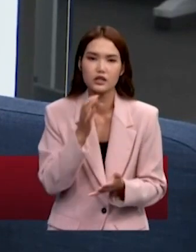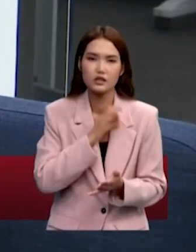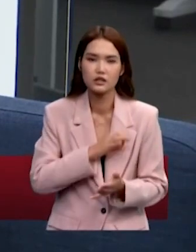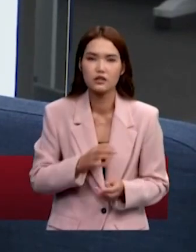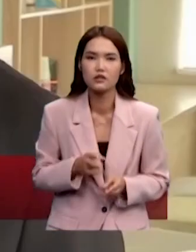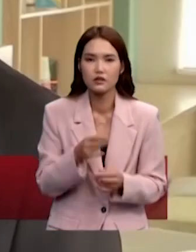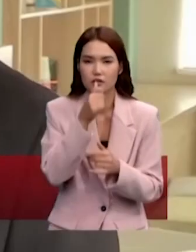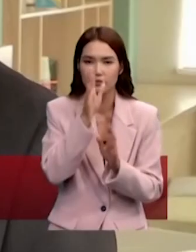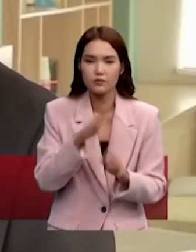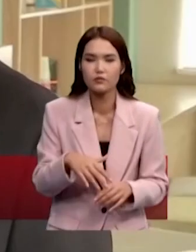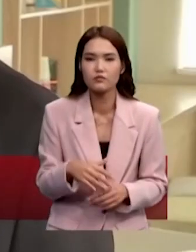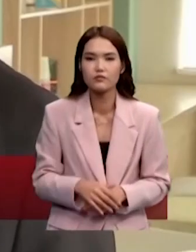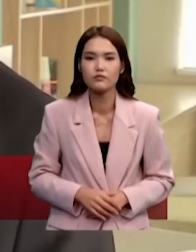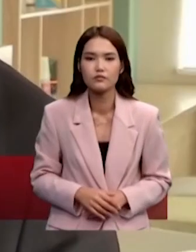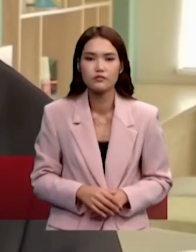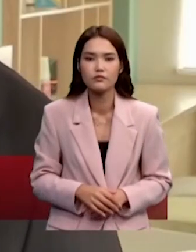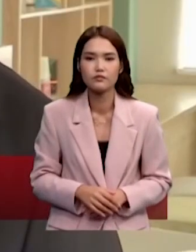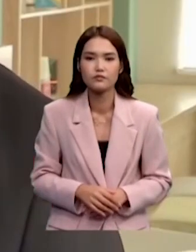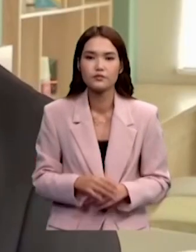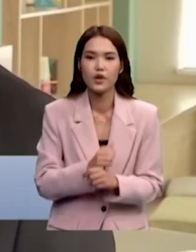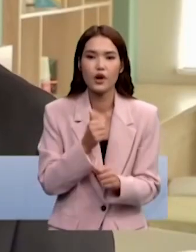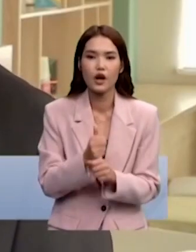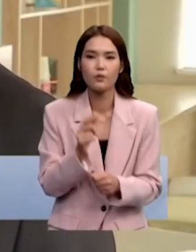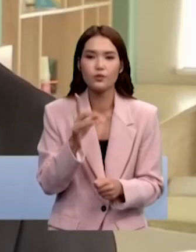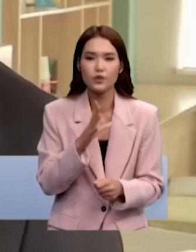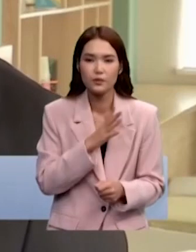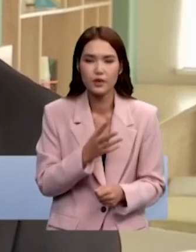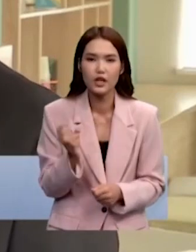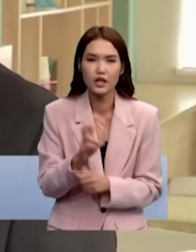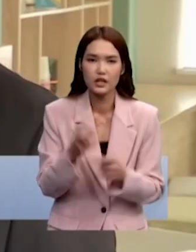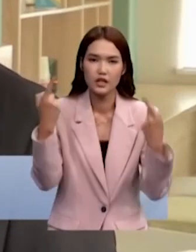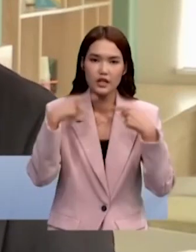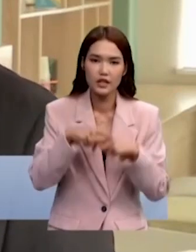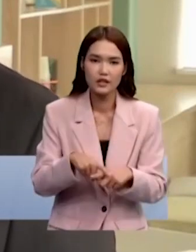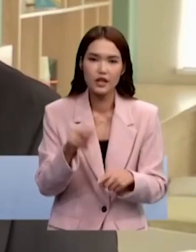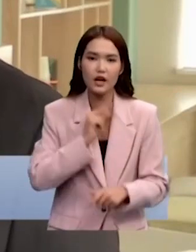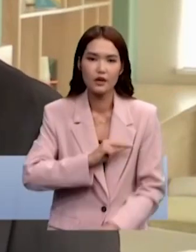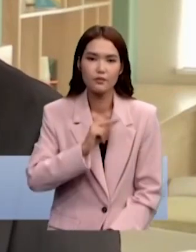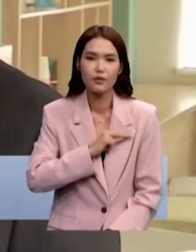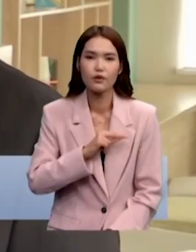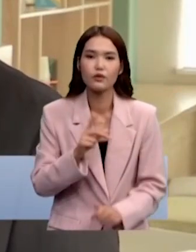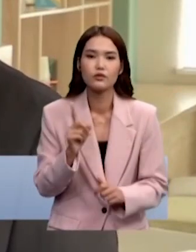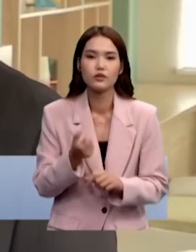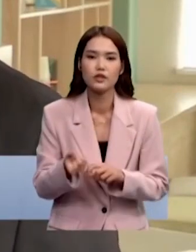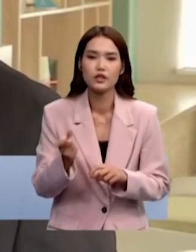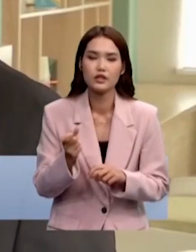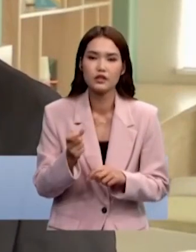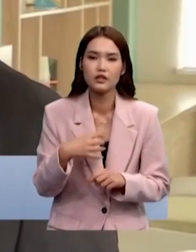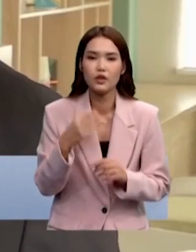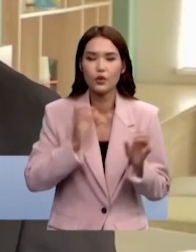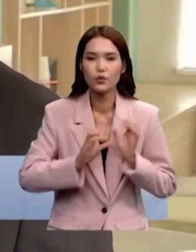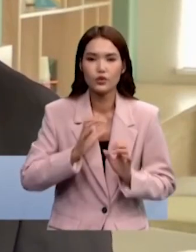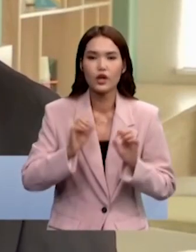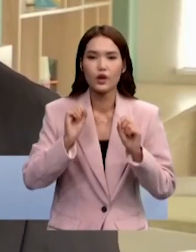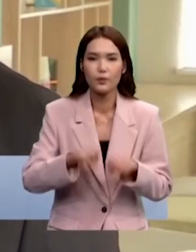мошенничества. Важно просто определить место этому инструменту и такие базовые правила игры. То есть студентам нужно в